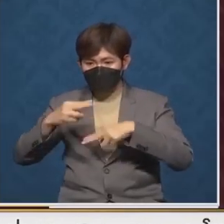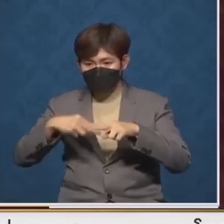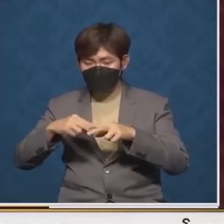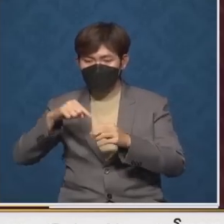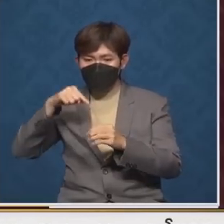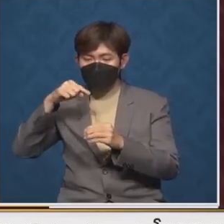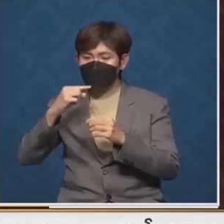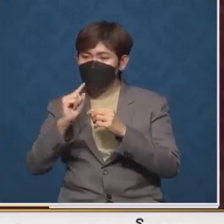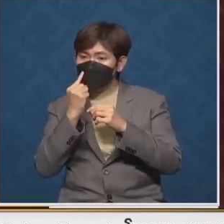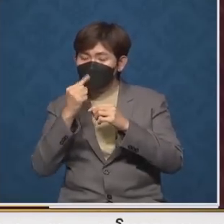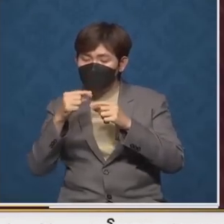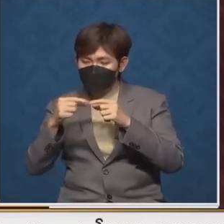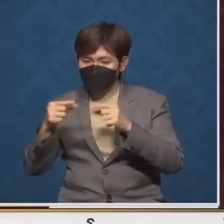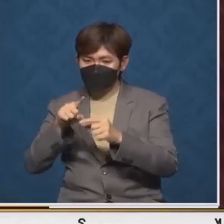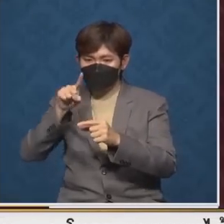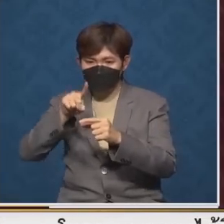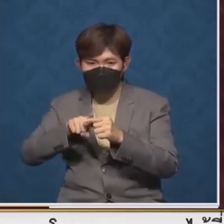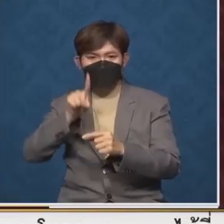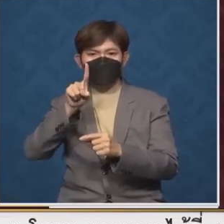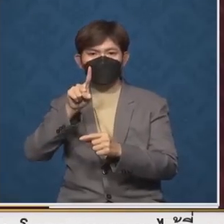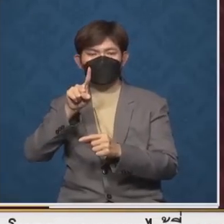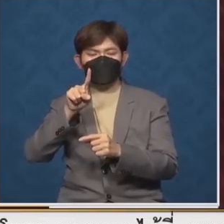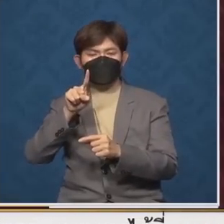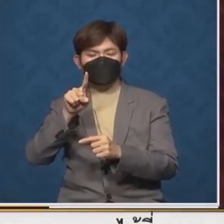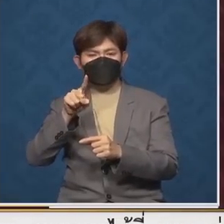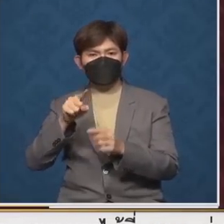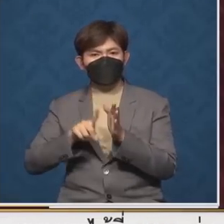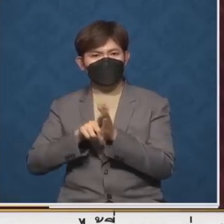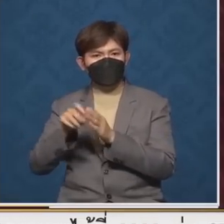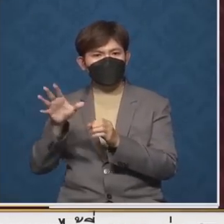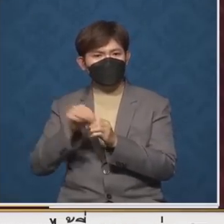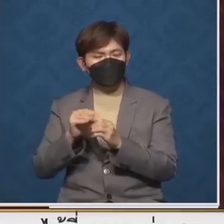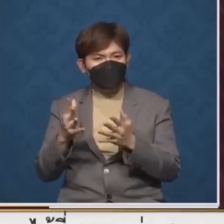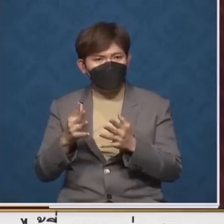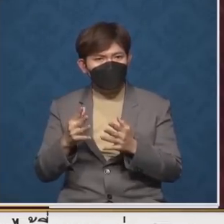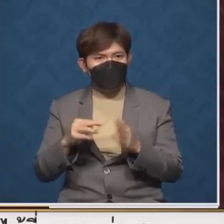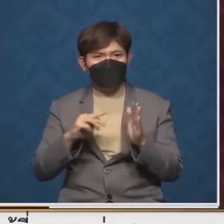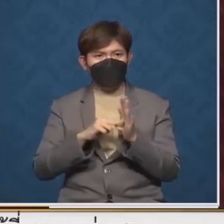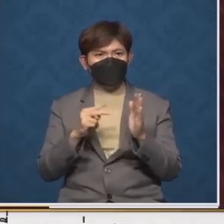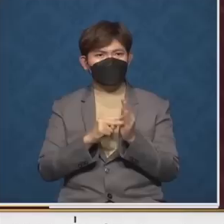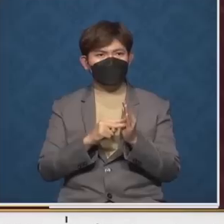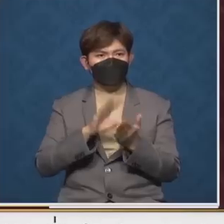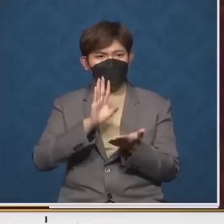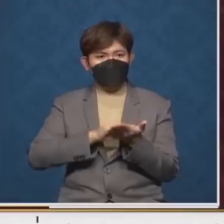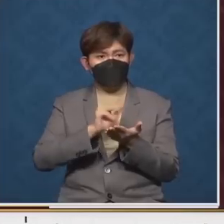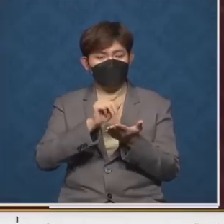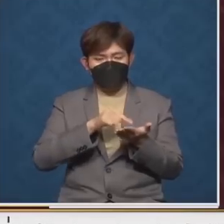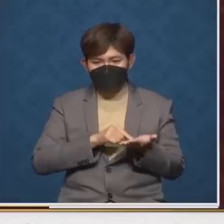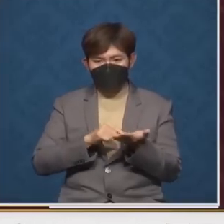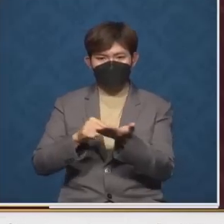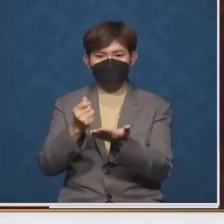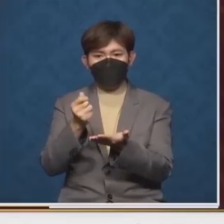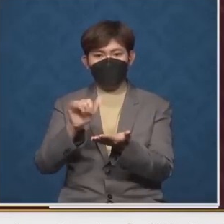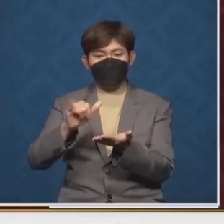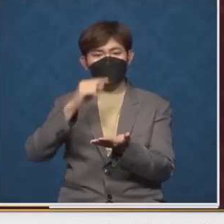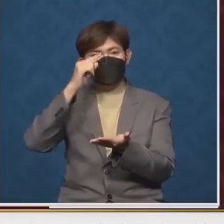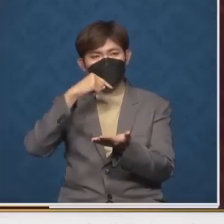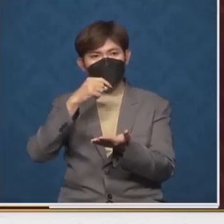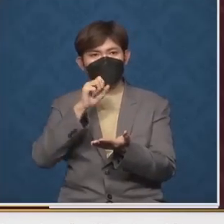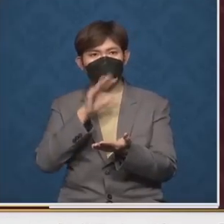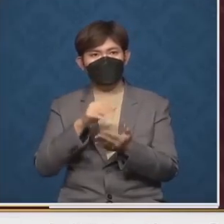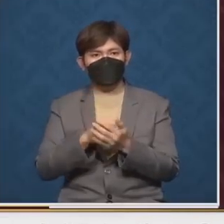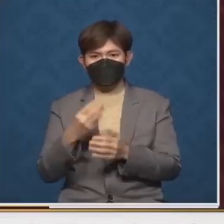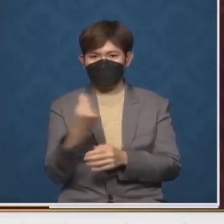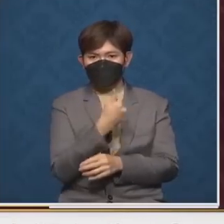เชือซึ่งแตกต่างจากข้อมูลที่บริษัทนี้ได้นำเสนอต่ออ.ย.ไยว่ามีความไวถึง